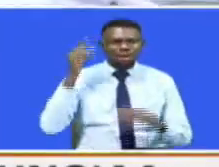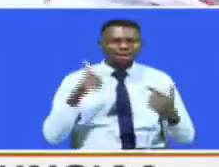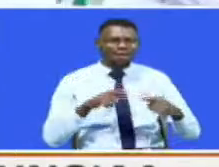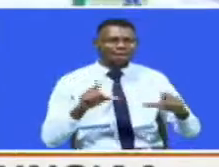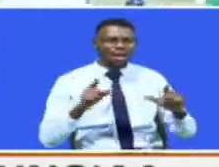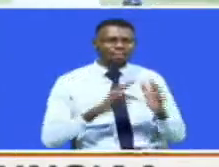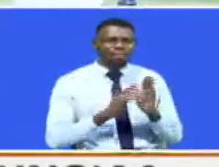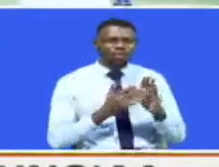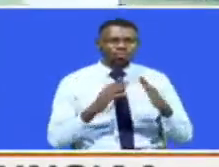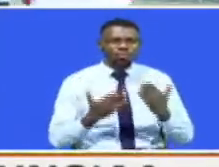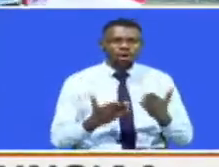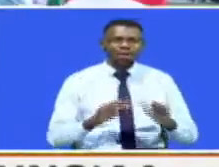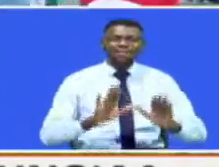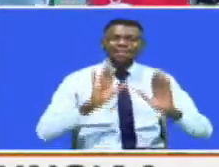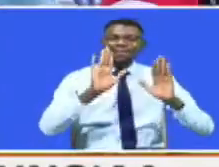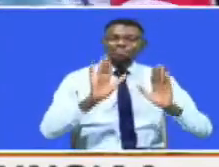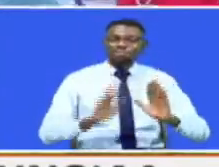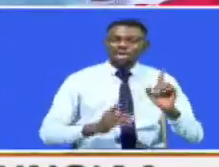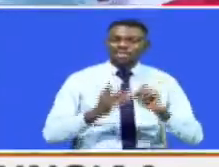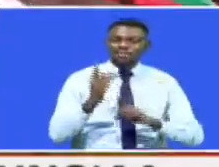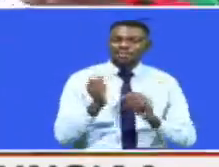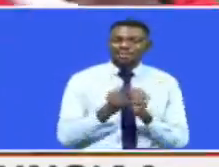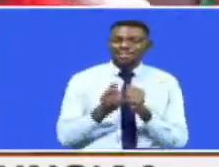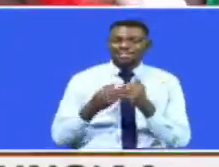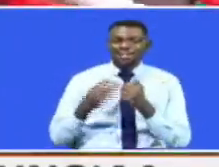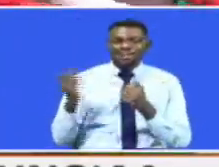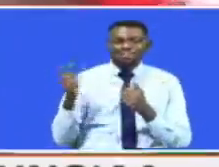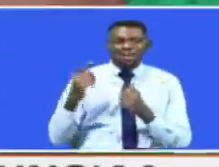inadhihirisha umuhimu wa tarehe 18 mwezi Mei.